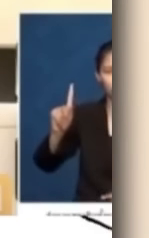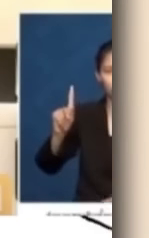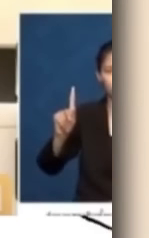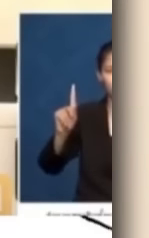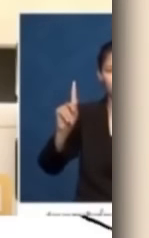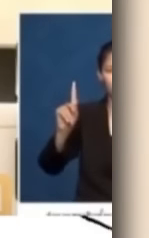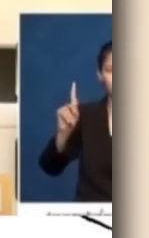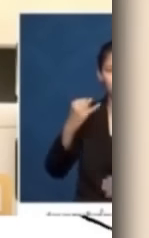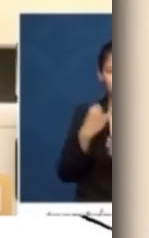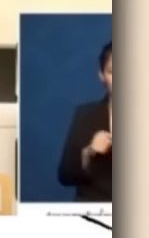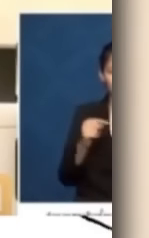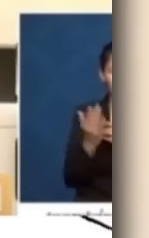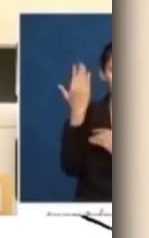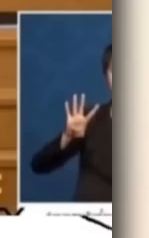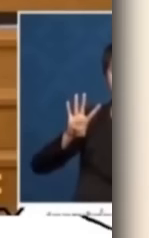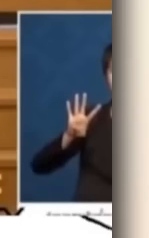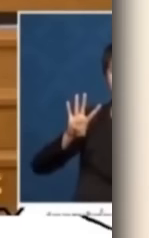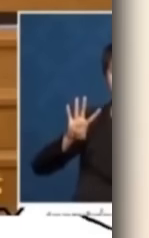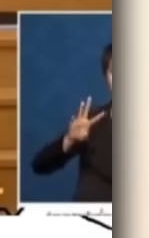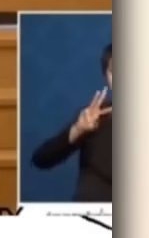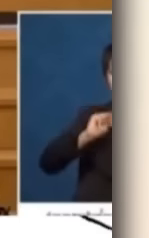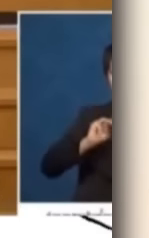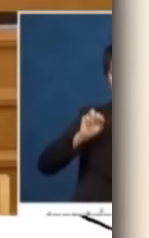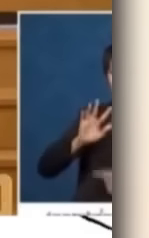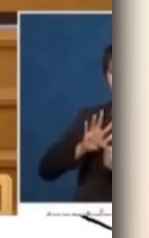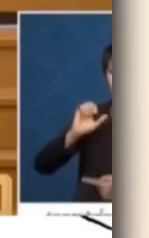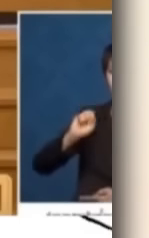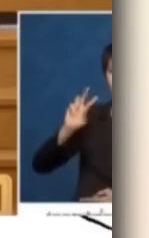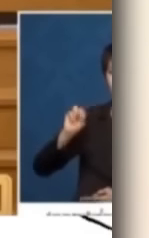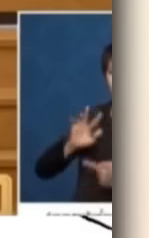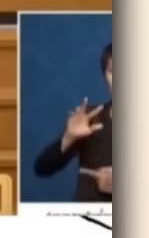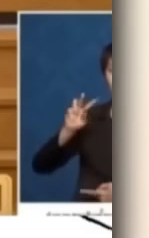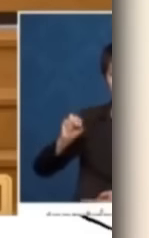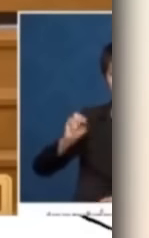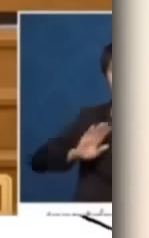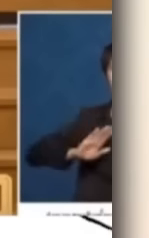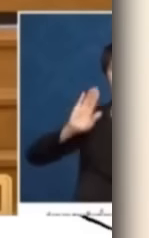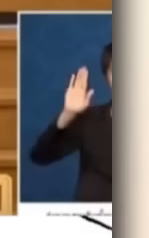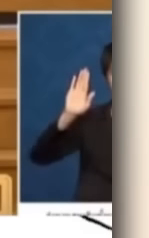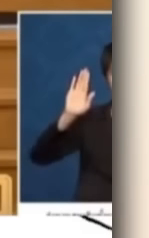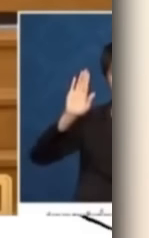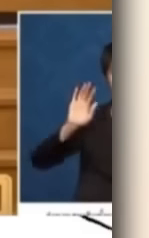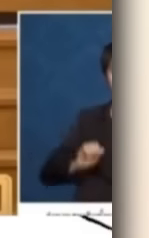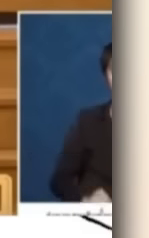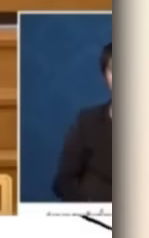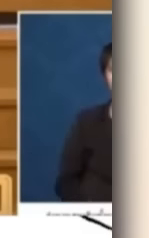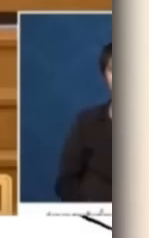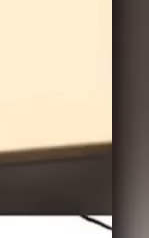ถึงจะผิดหวังกับการเมืองสมัยเก่าแต่อยู่ครับ นายมนัสนันหลีนวรัตน ์มนัสนันหลีนวรัตน์พรรคเพื่อไทยปทุมธานีอยู่